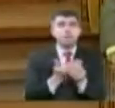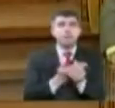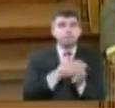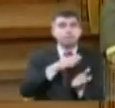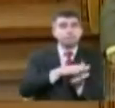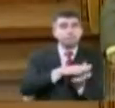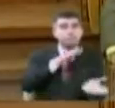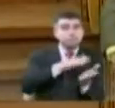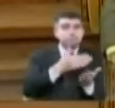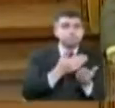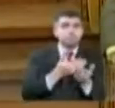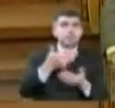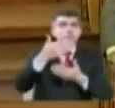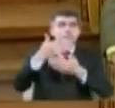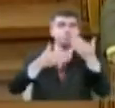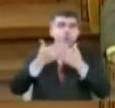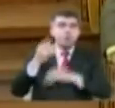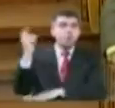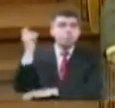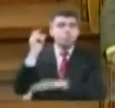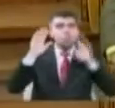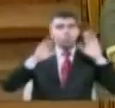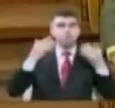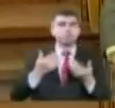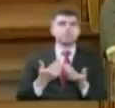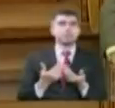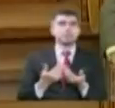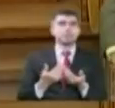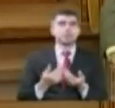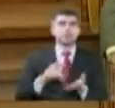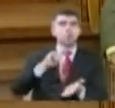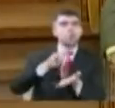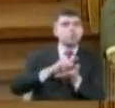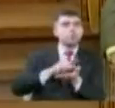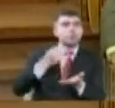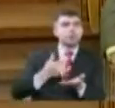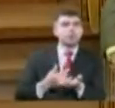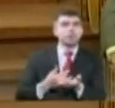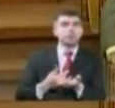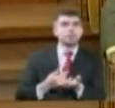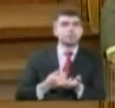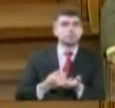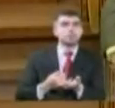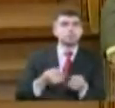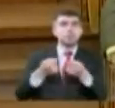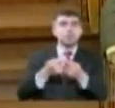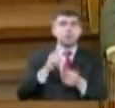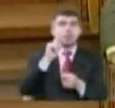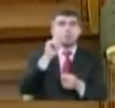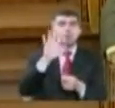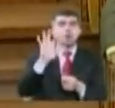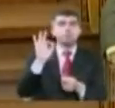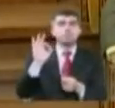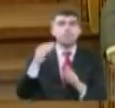اتمام مسجد يعني باقليم الحسيمه، للاسف هو انه 150 مليون